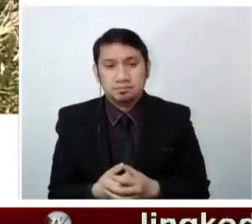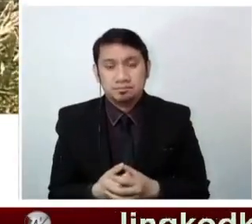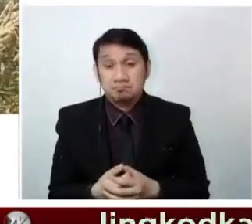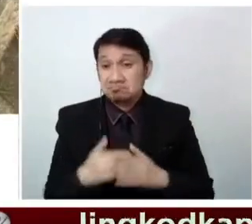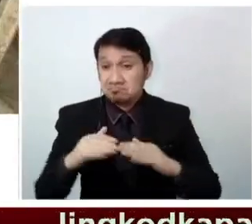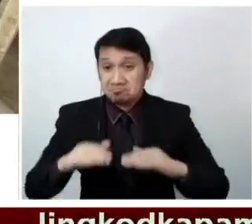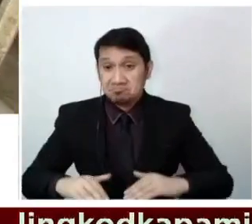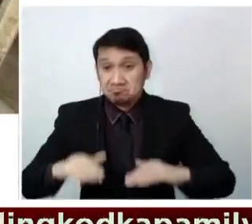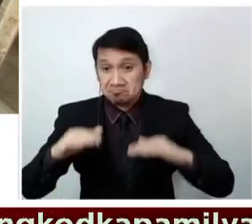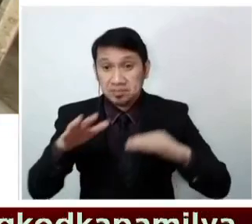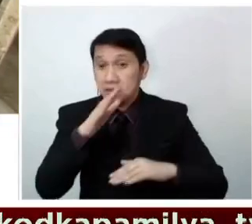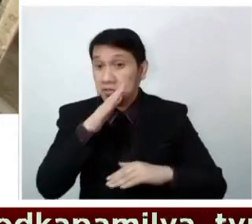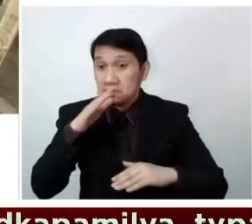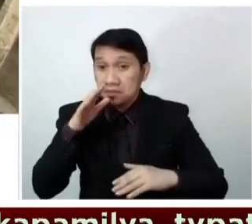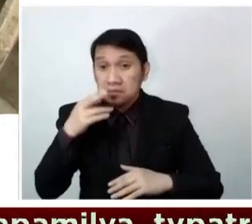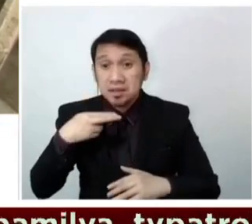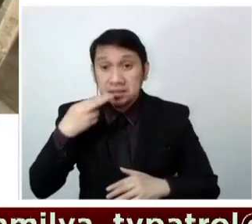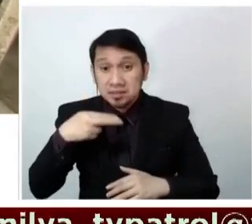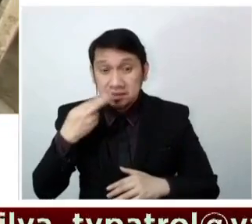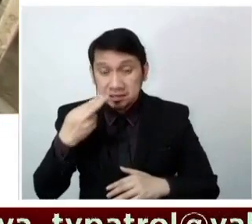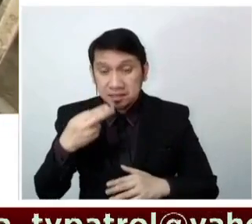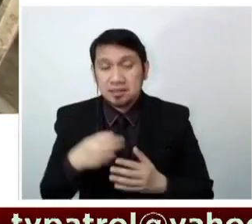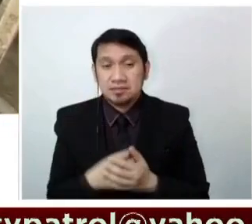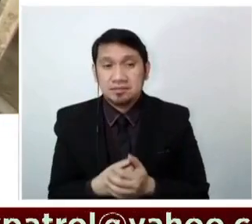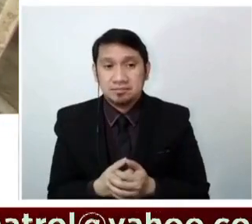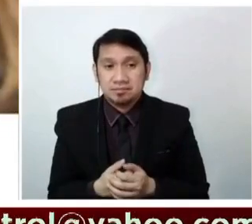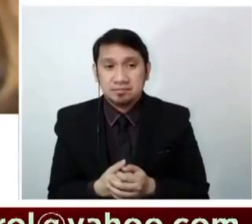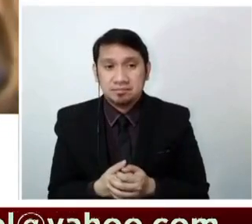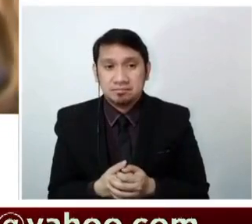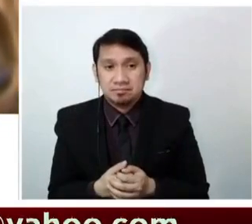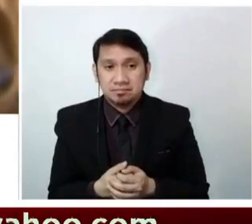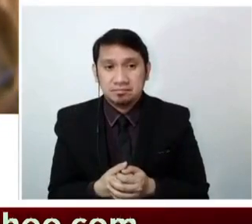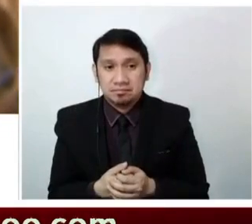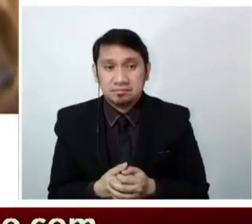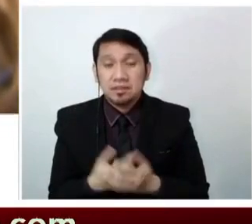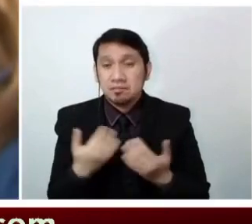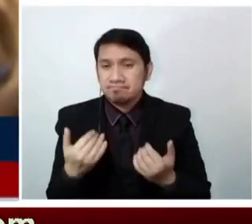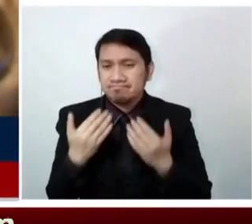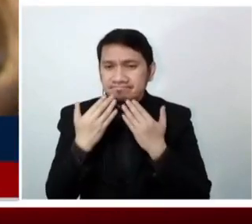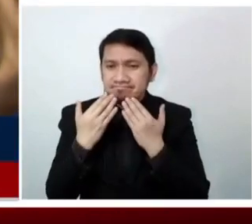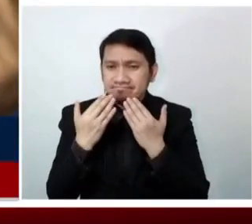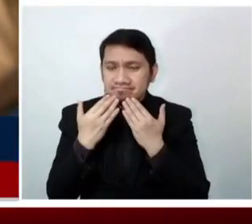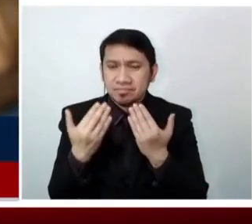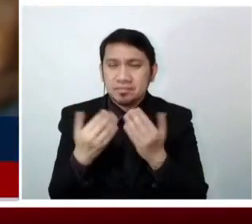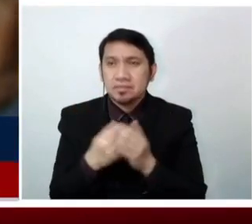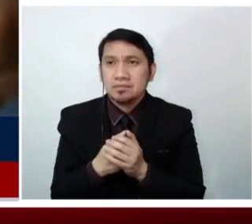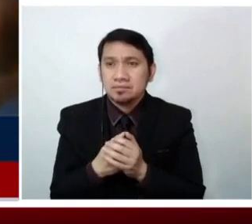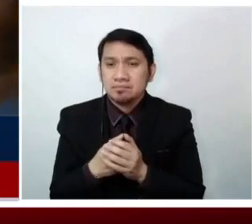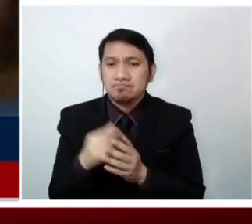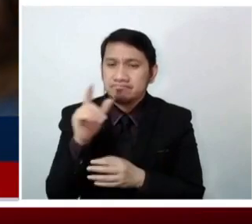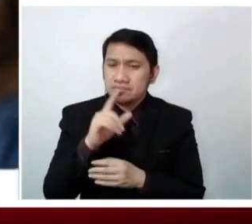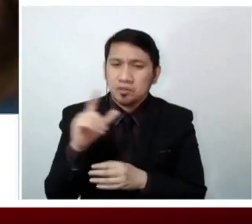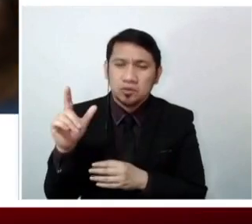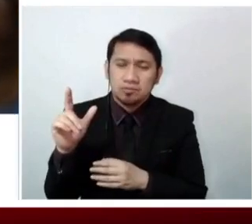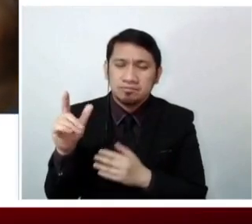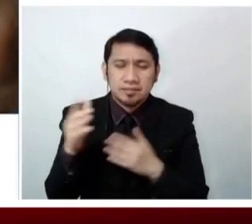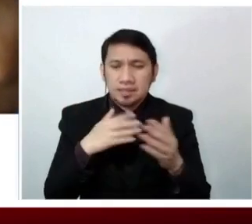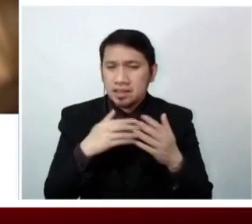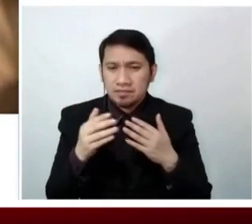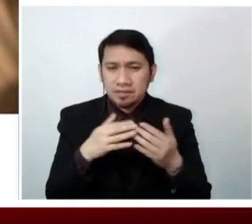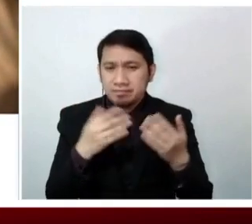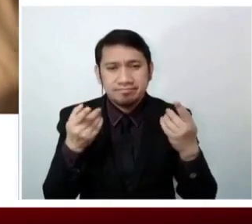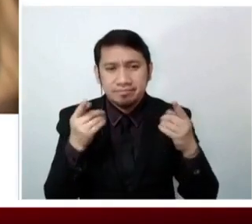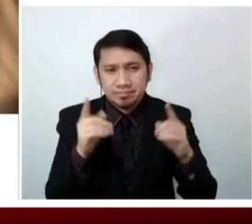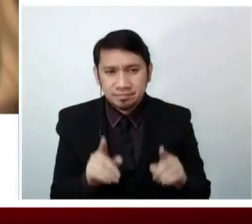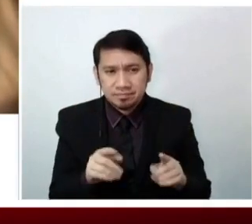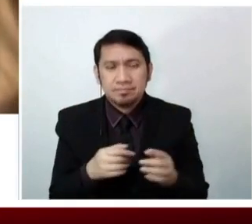baha ang palayan kung saan nakikiani si Nanay Cristina Batin. Magpasalamat pa rin kami sa Panginoong Diyos. Kahit ganun ang nangyari po